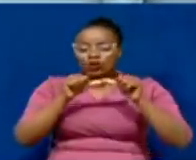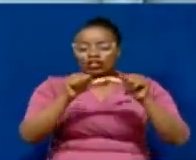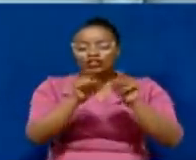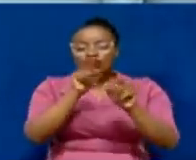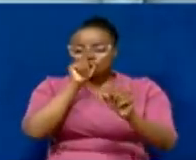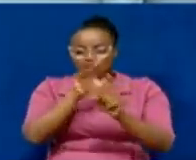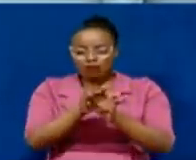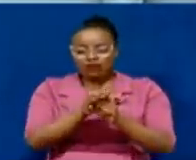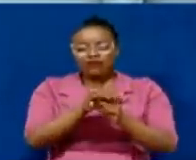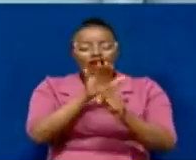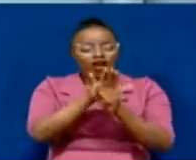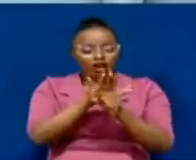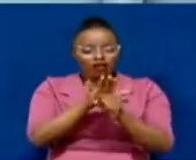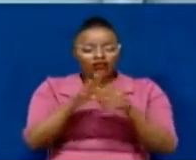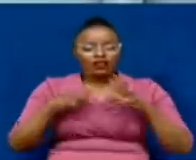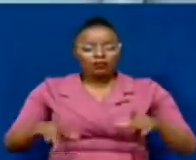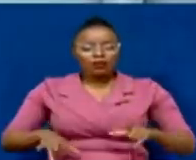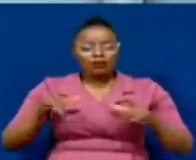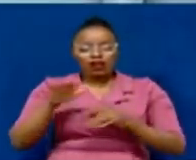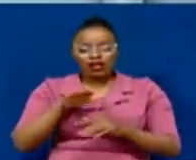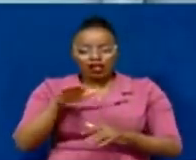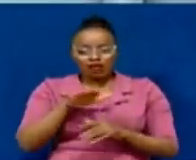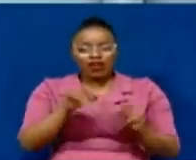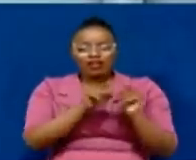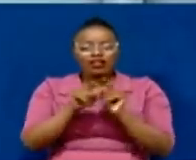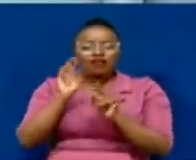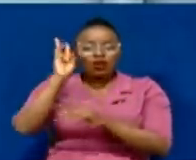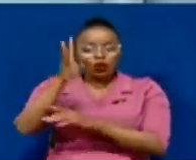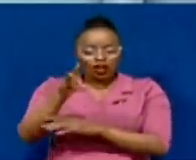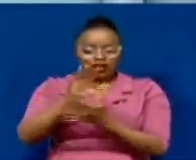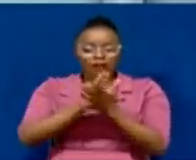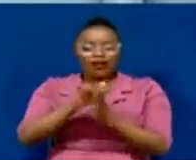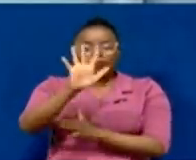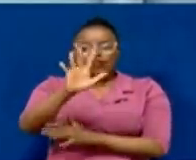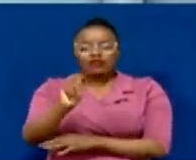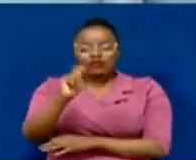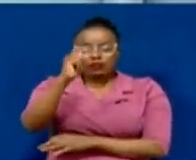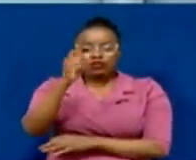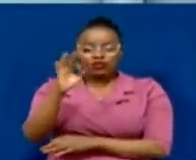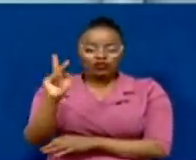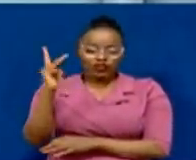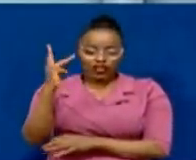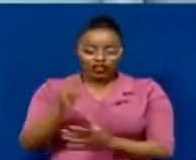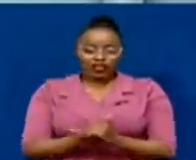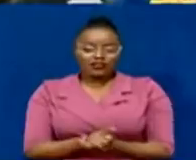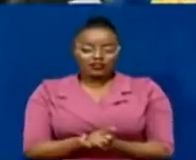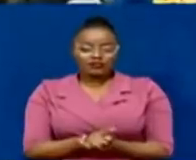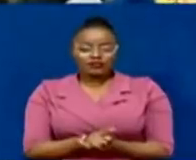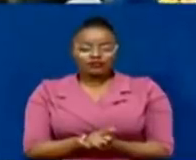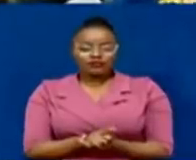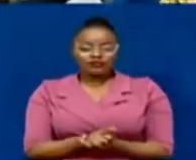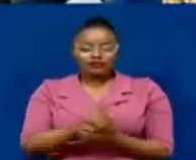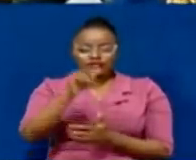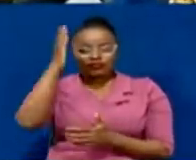kutoa ahadi kochokocho kwa wenyeji iwapo watachaguliwa rais wa tano wa taifa hili. Si